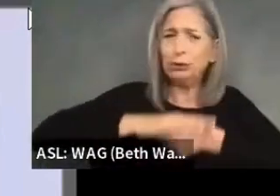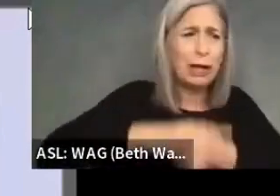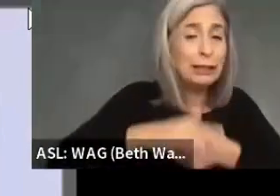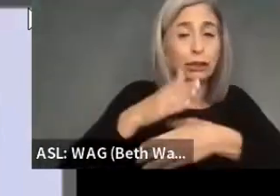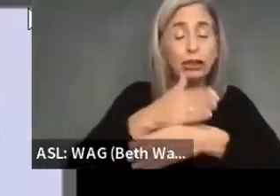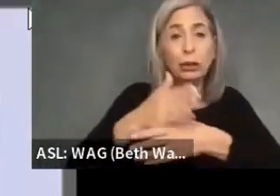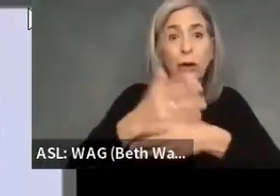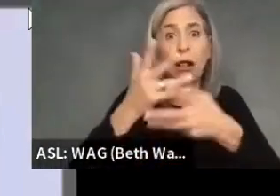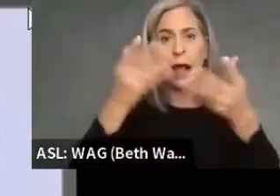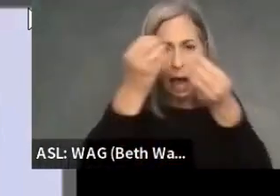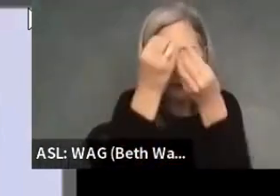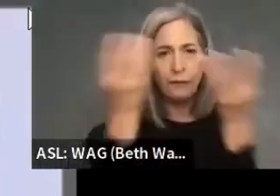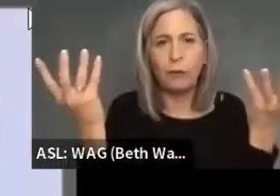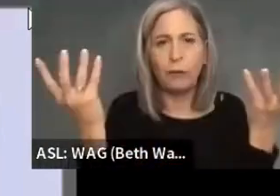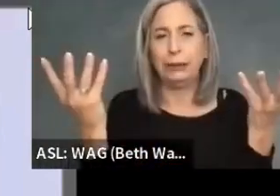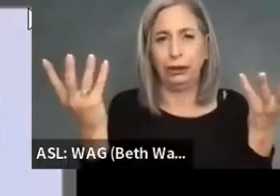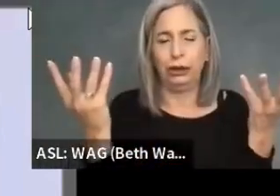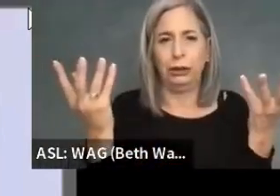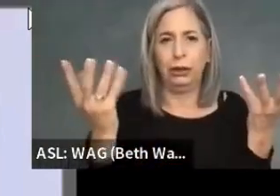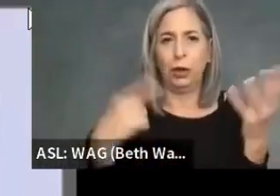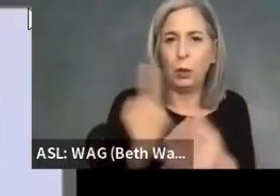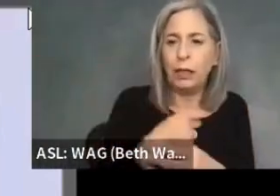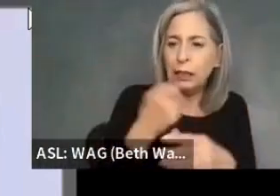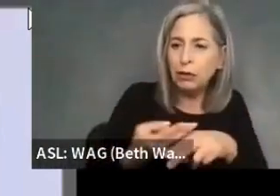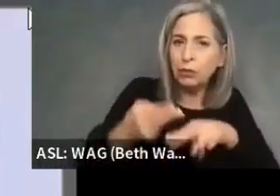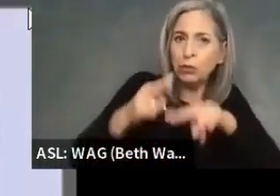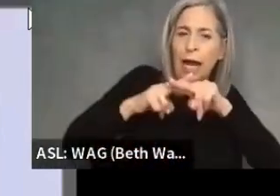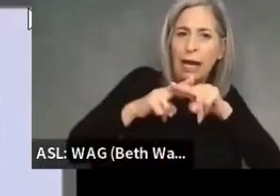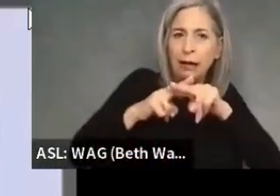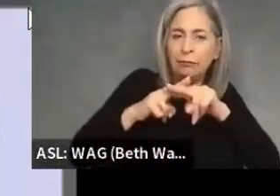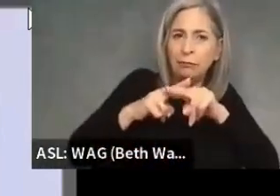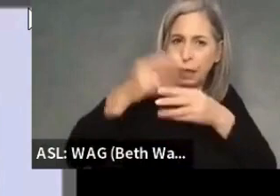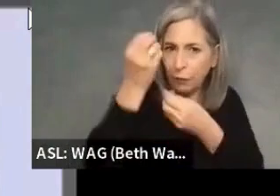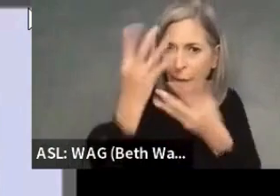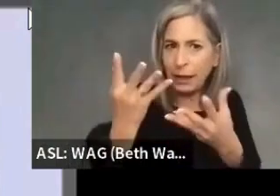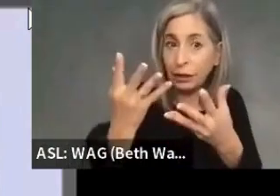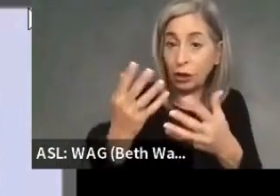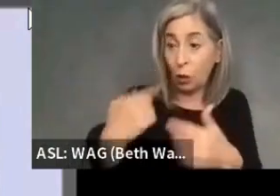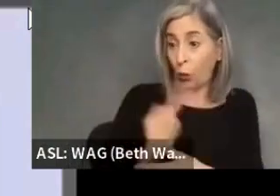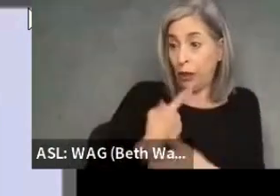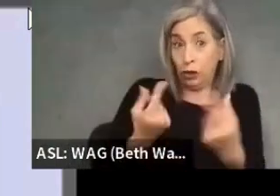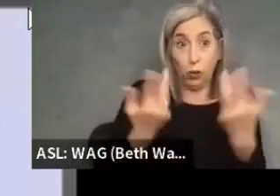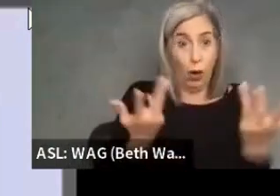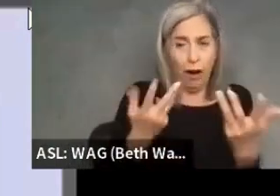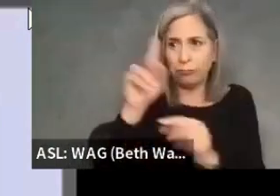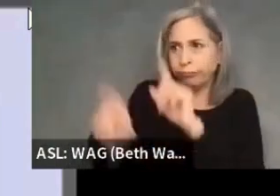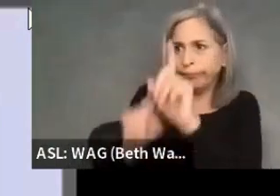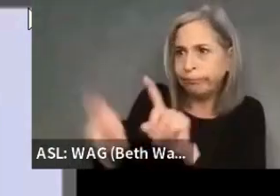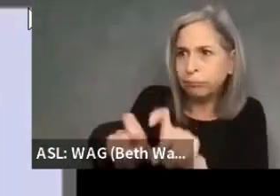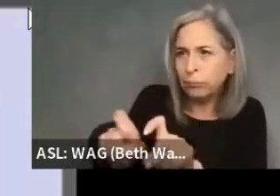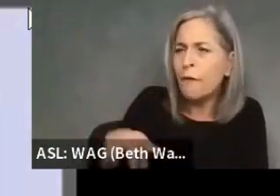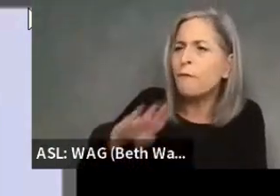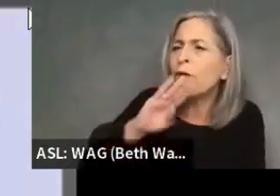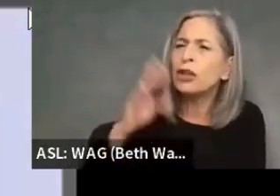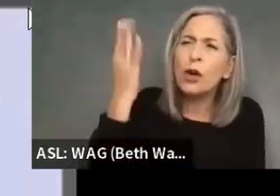就是当家长打电话进来，告诉我他们